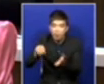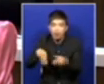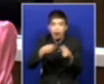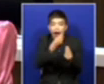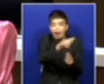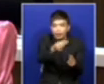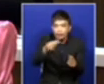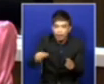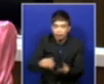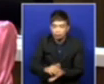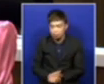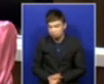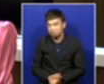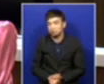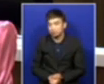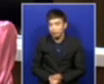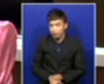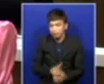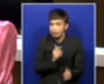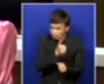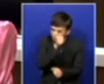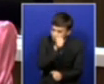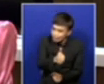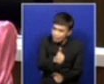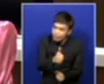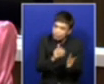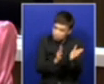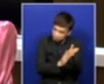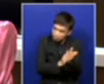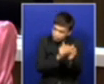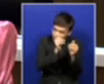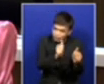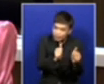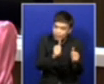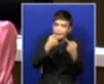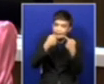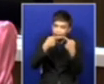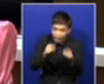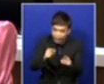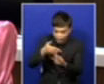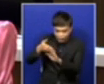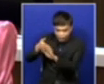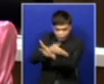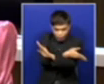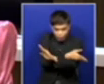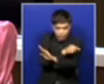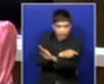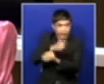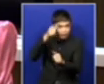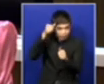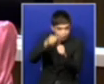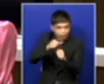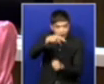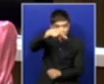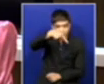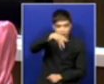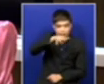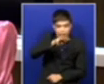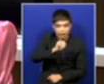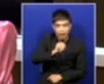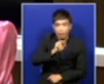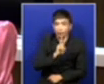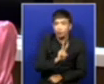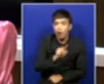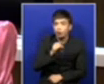เตียงก็ดีครับแต่ก่อนหน้านั้นท่านจำได้ไหมครับ PM 2.5 รัฐบาลลุงตู่นี่แหละ